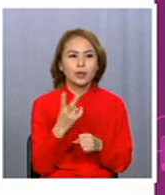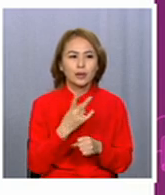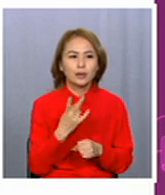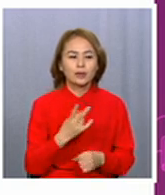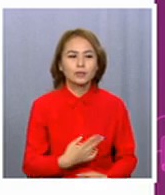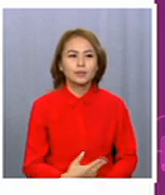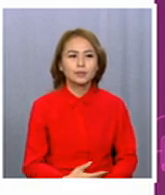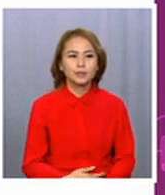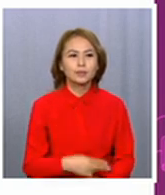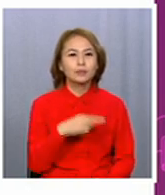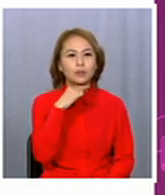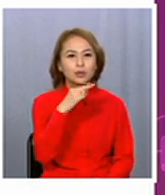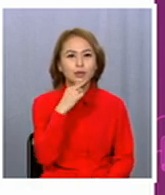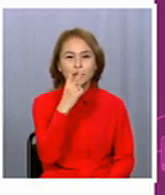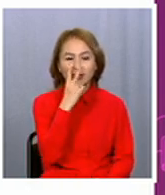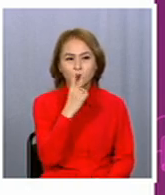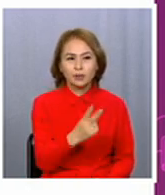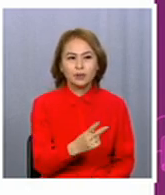Мұқият қараңдар.